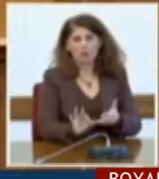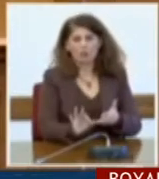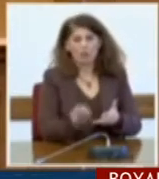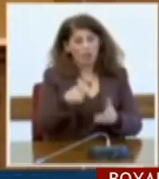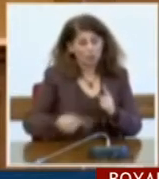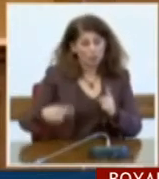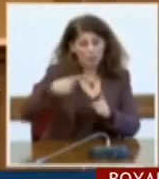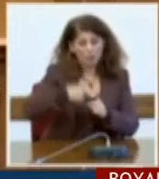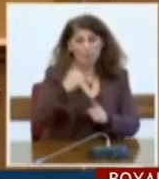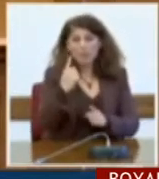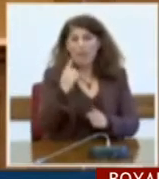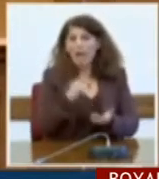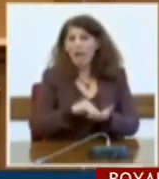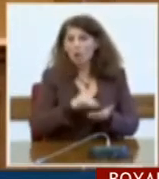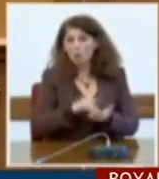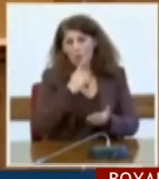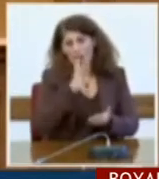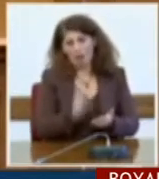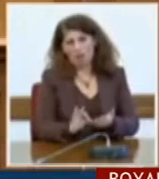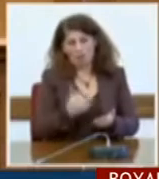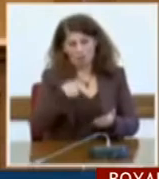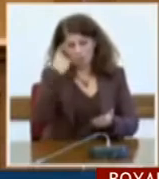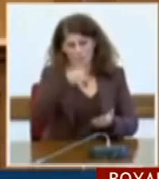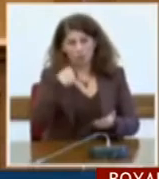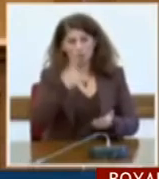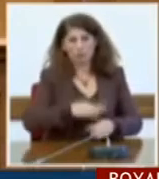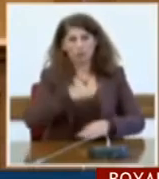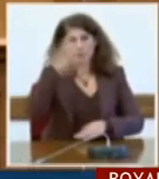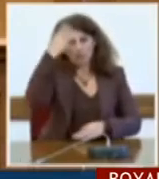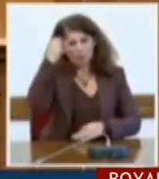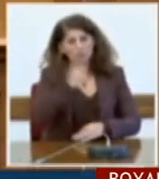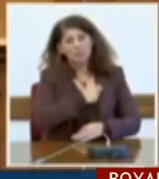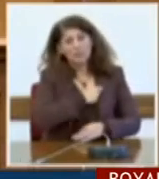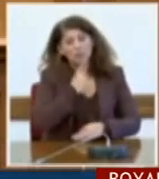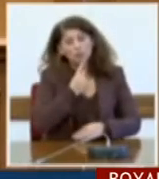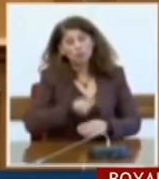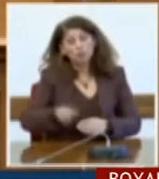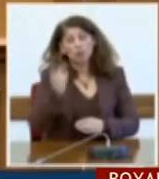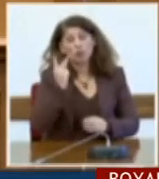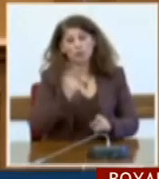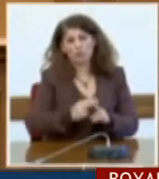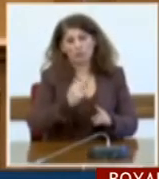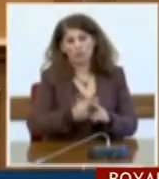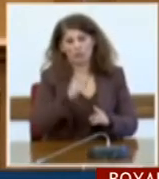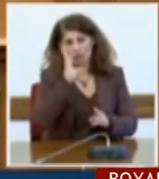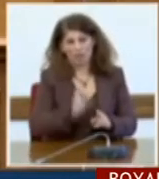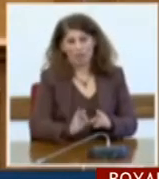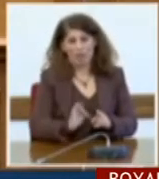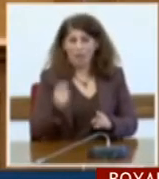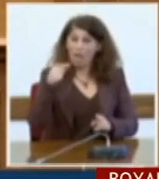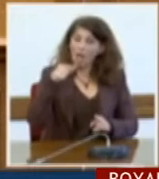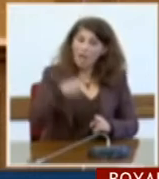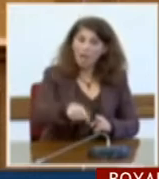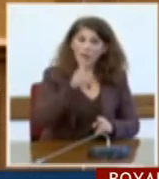οποία προσωπικά, κύριε Τσίπρα, τη θεωρώ την πιο σημαντική. Και αυτή είναι